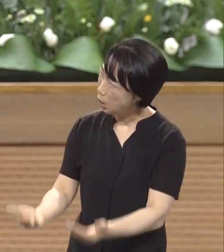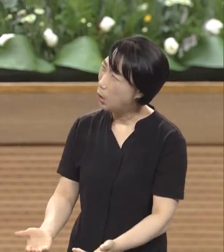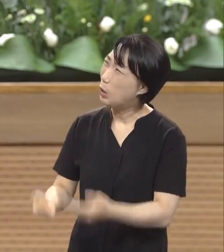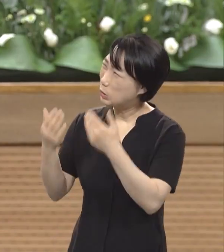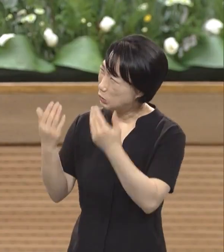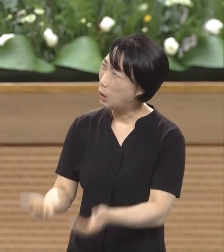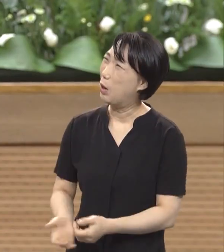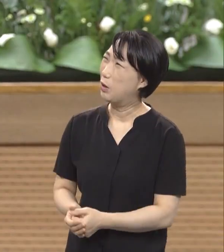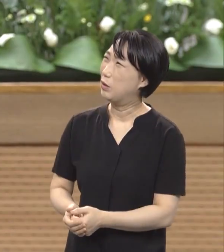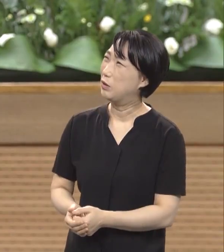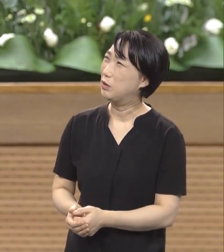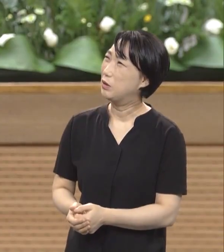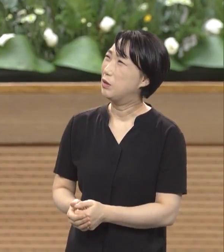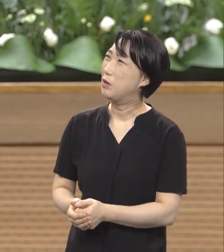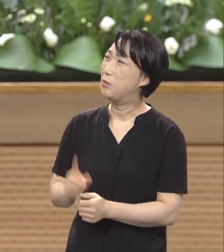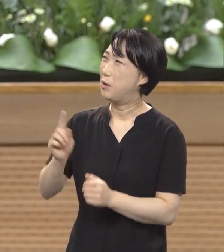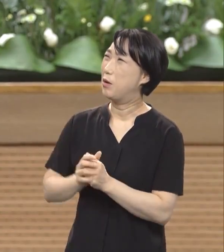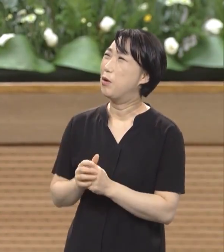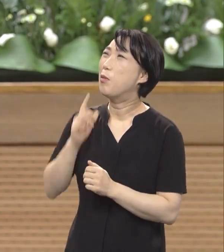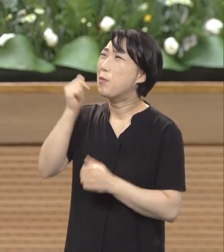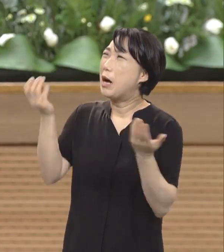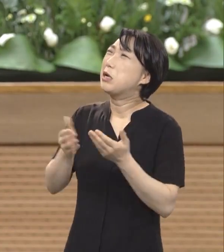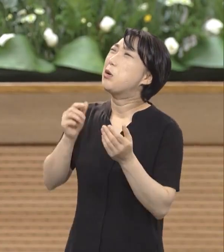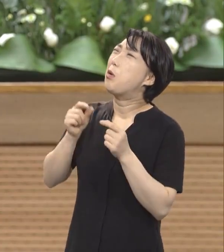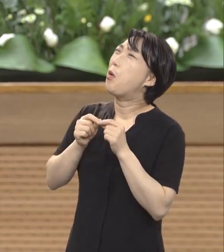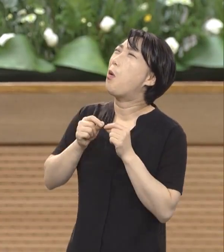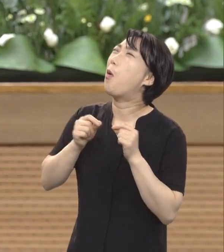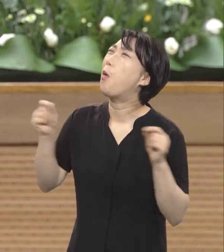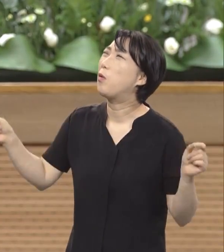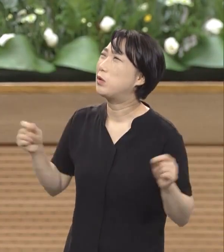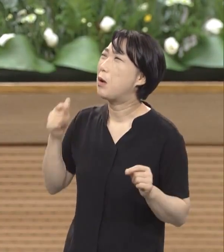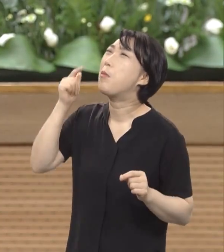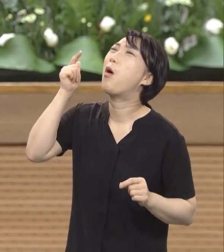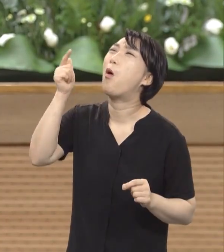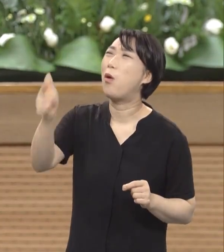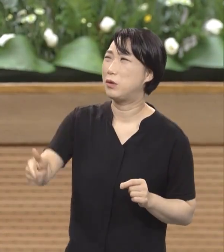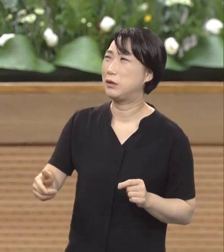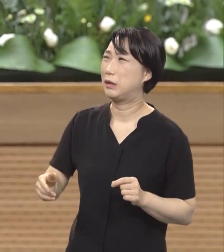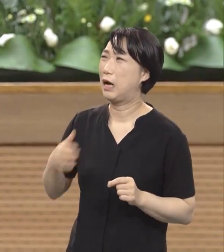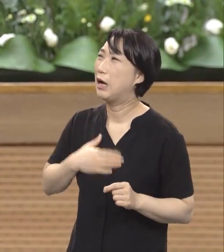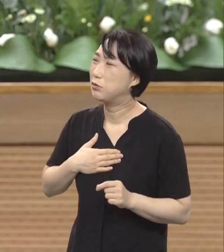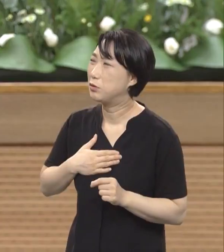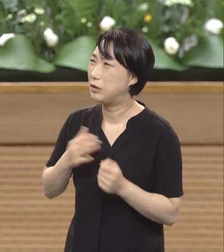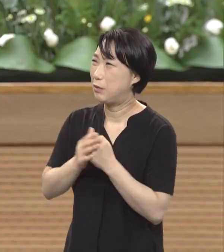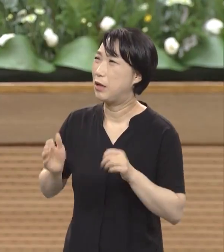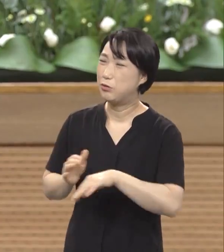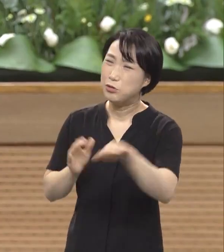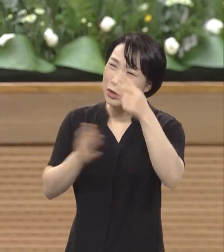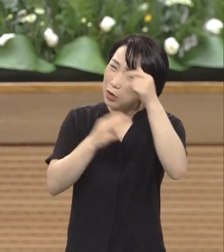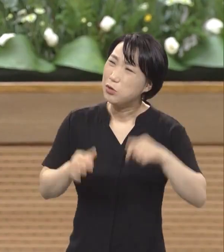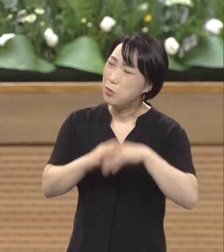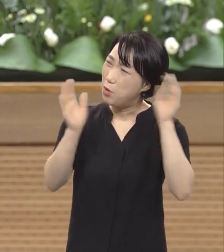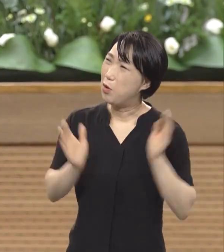쉬시고 녹론하고 장기적으로 목회를 해서 우리 교인들의 정말로 장래가.